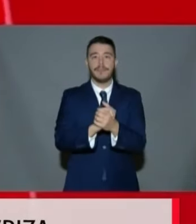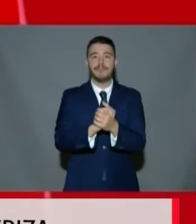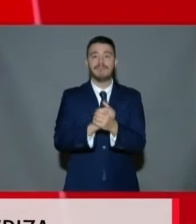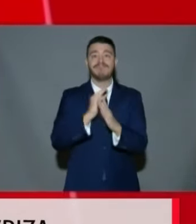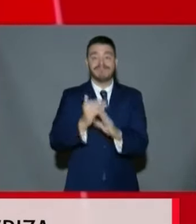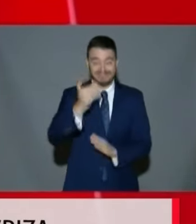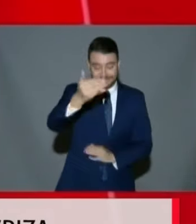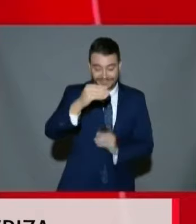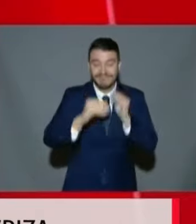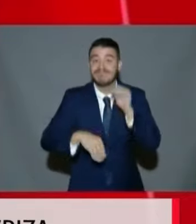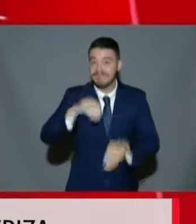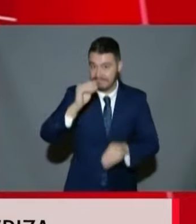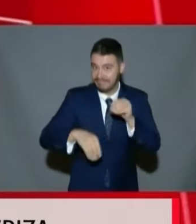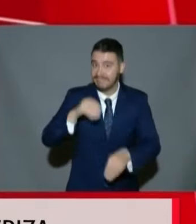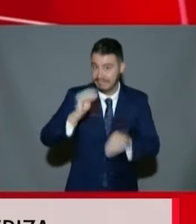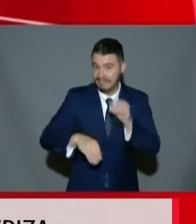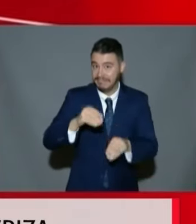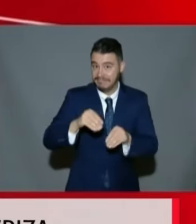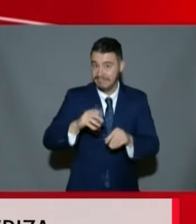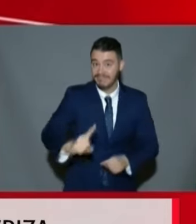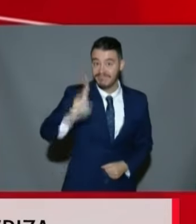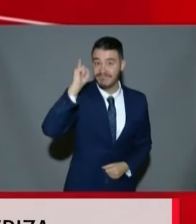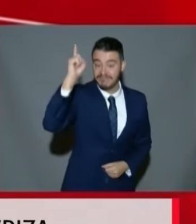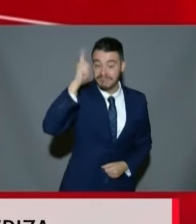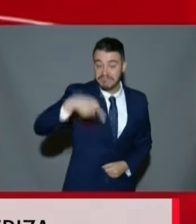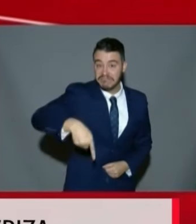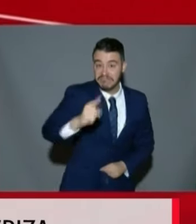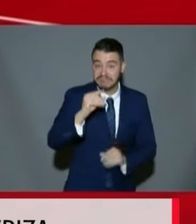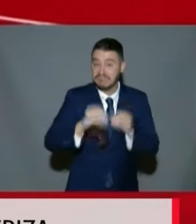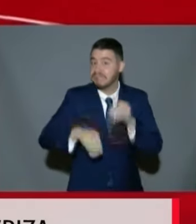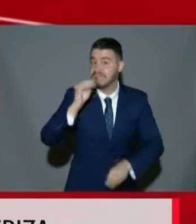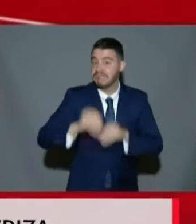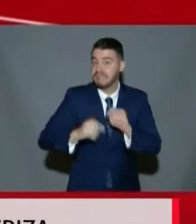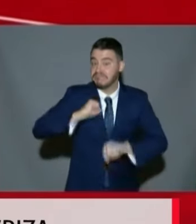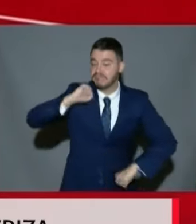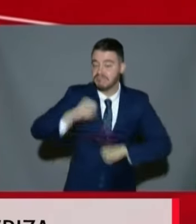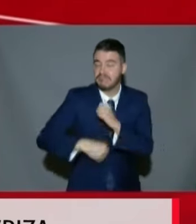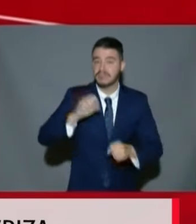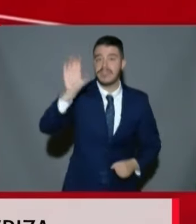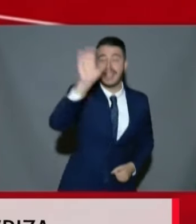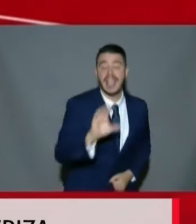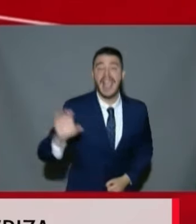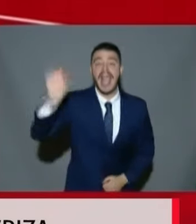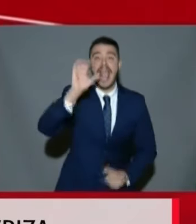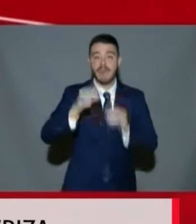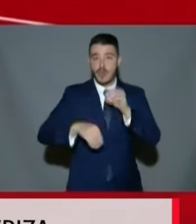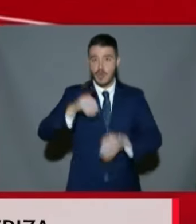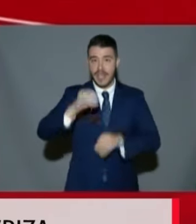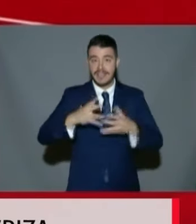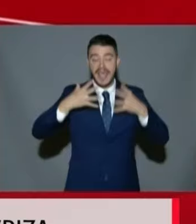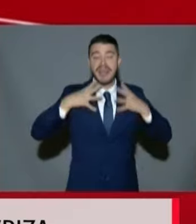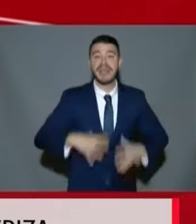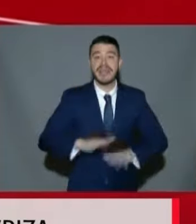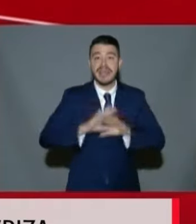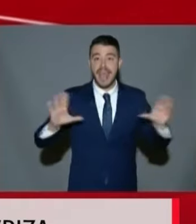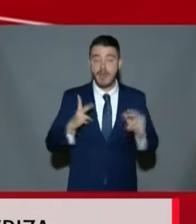και εκλογικές μάχες με πρώτη αυτή των ευρωεκλογών, με ενιαία πολιτική λειτουργία.